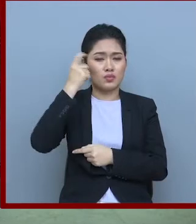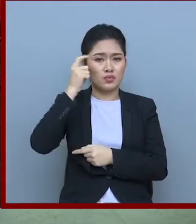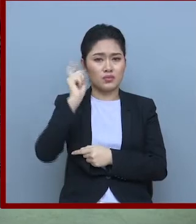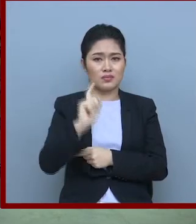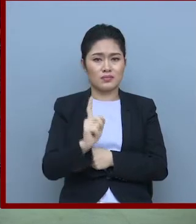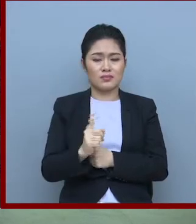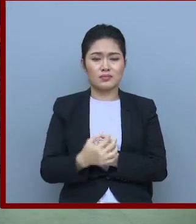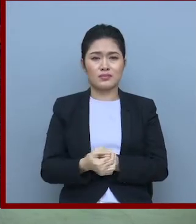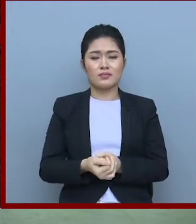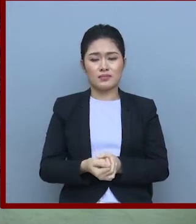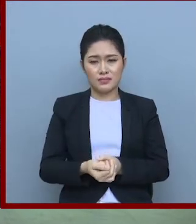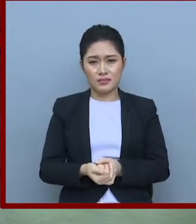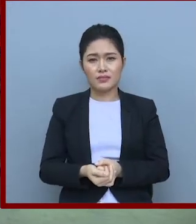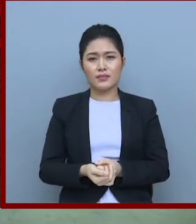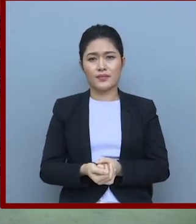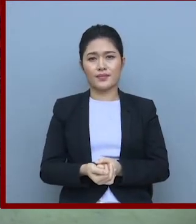าเรียกว่าเป็นเหมือน